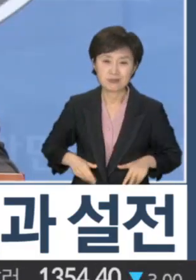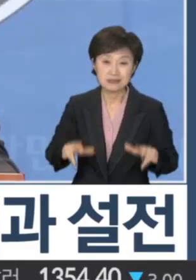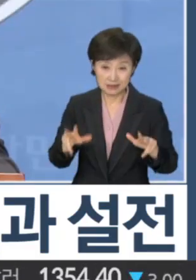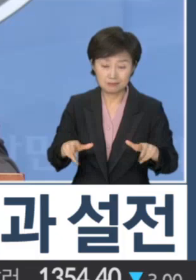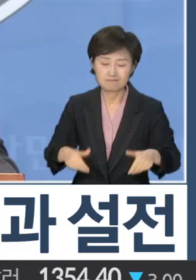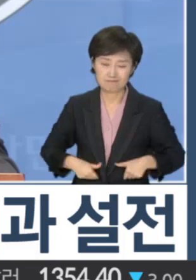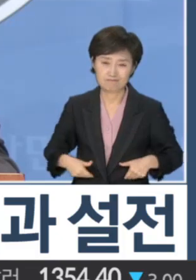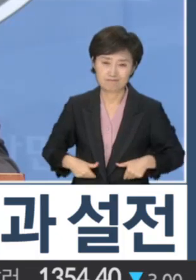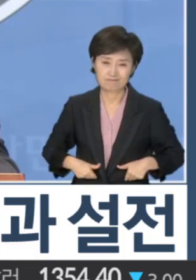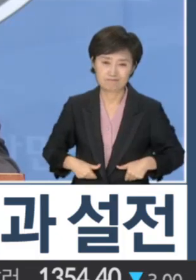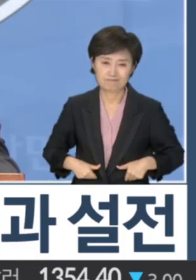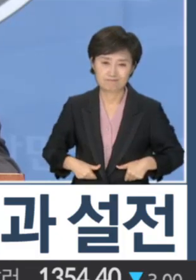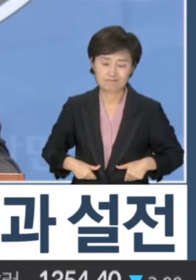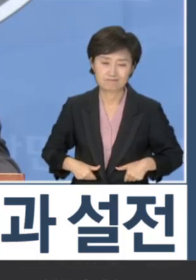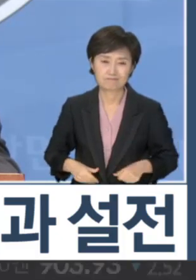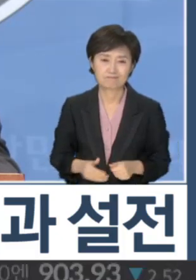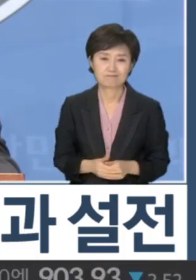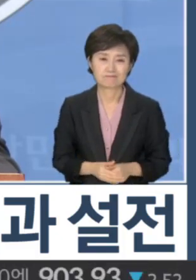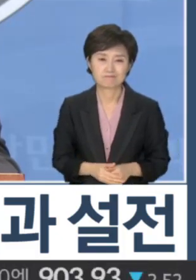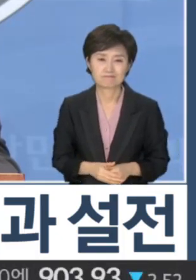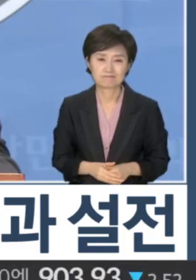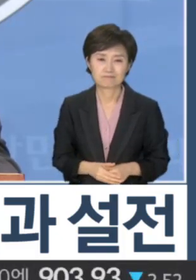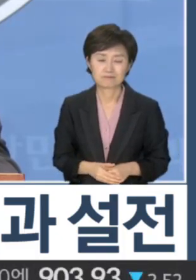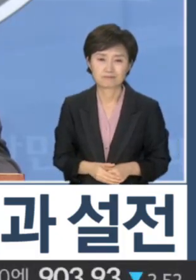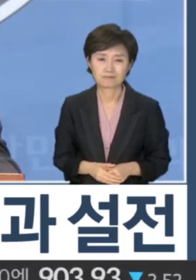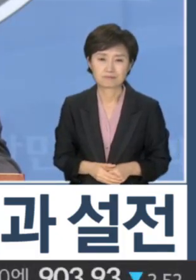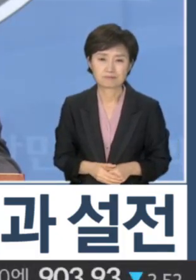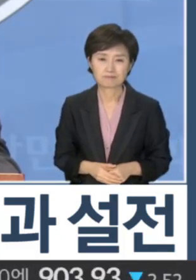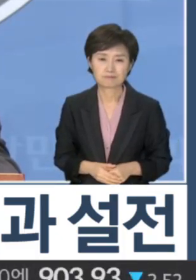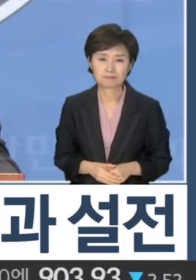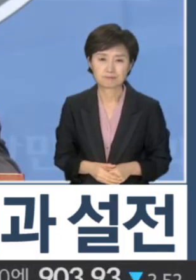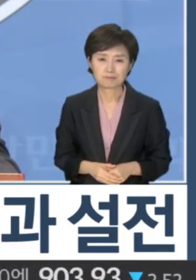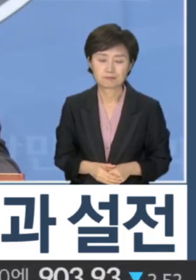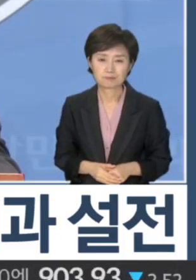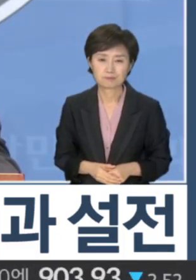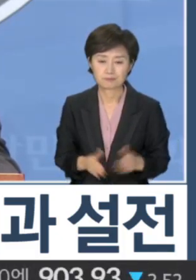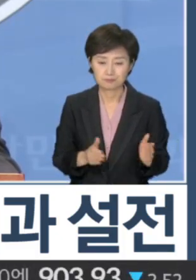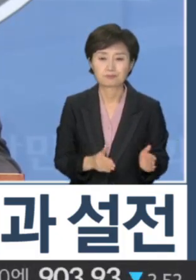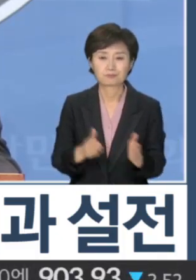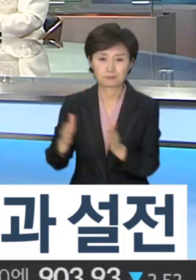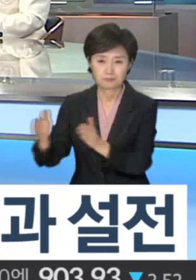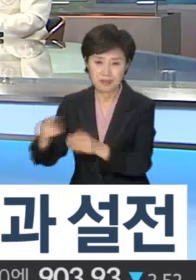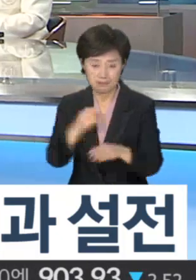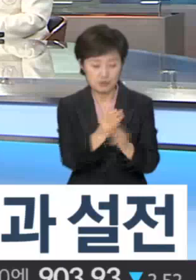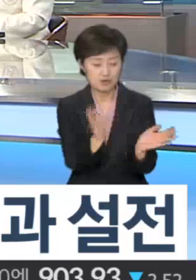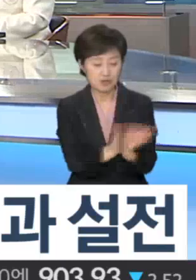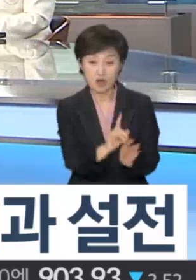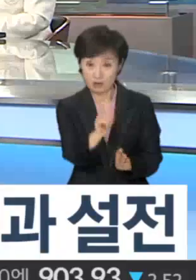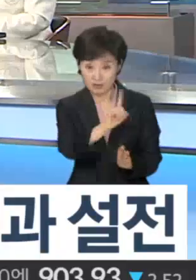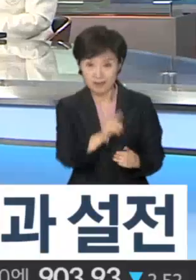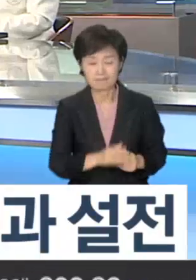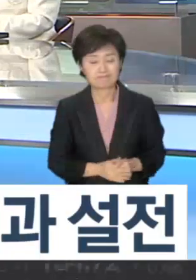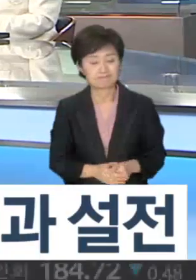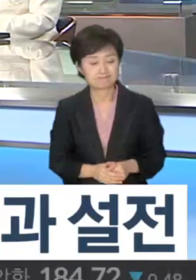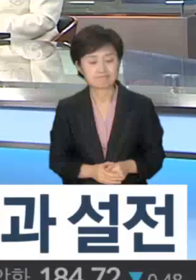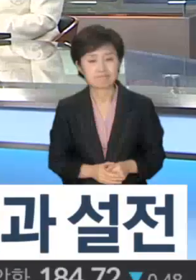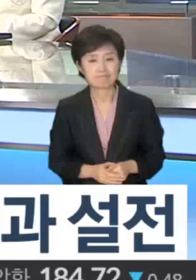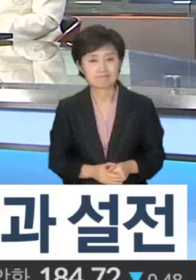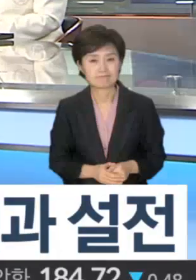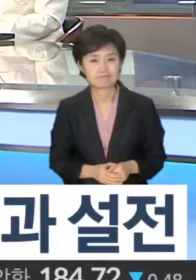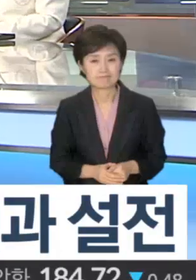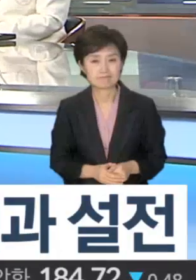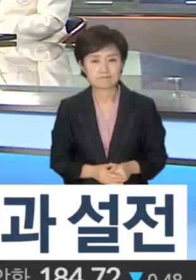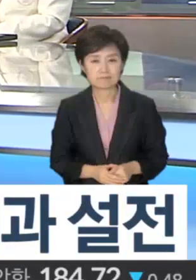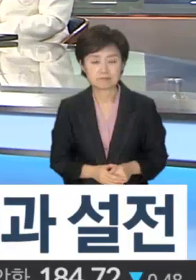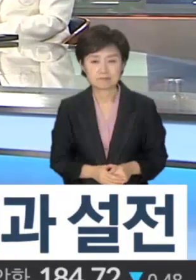위기 상황에서 국민의힘이 차분하게 해야 될 역할이라고 봅니다. 알겠습니다. 이제 민주당 이야기로 넘어가 보겠습니다. 앞서